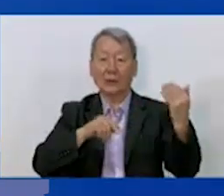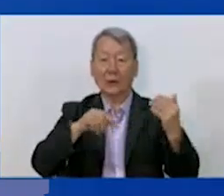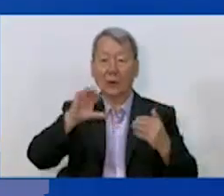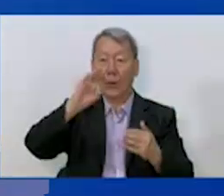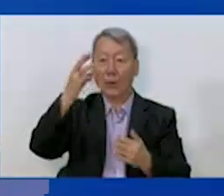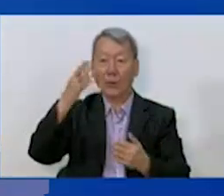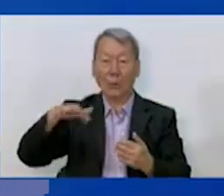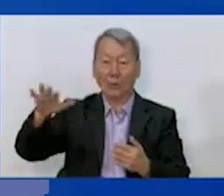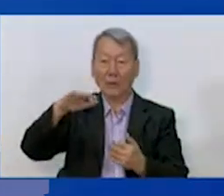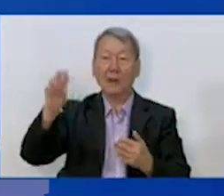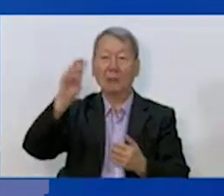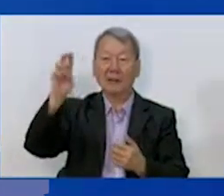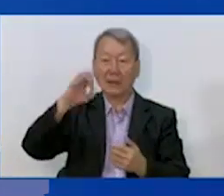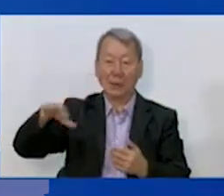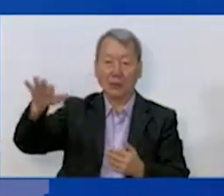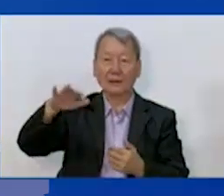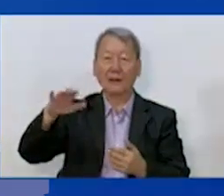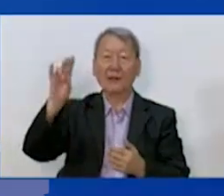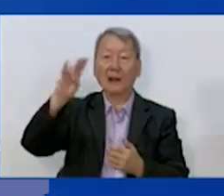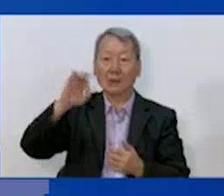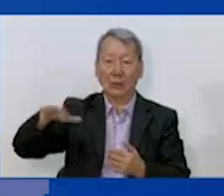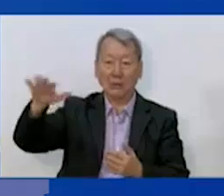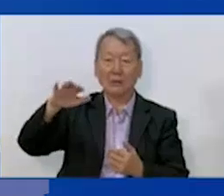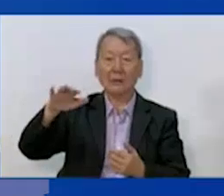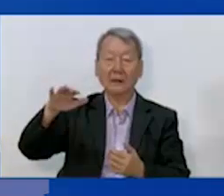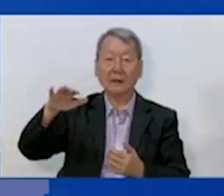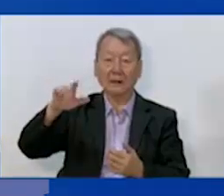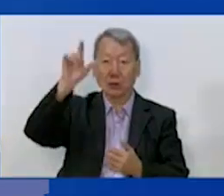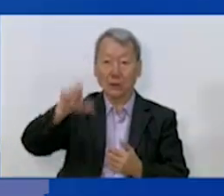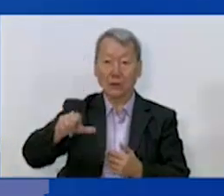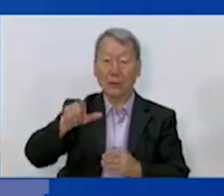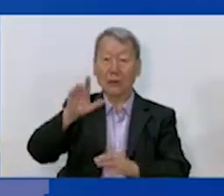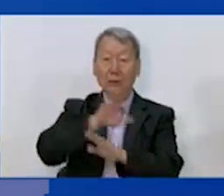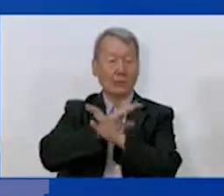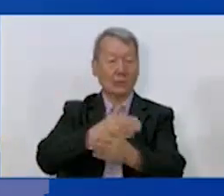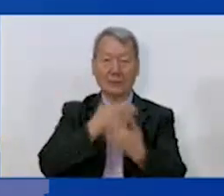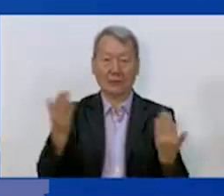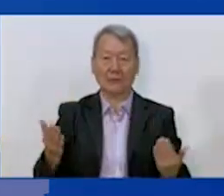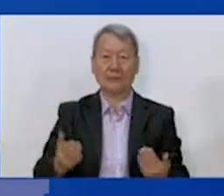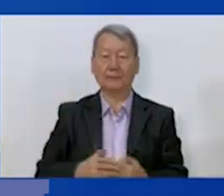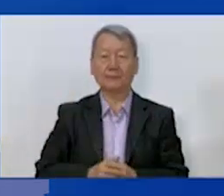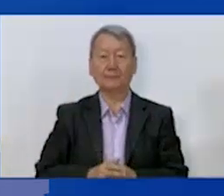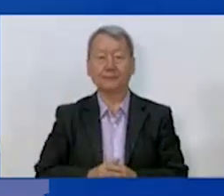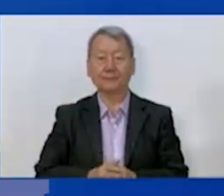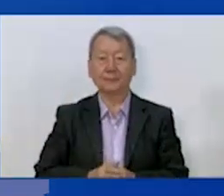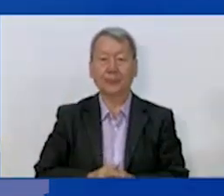облусунда, Ош облусунда, Баткен облусунда, Нарын облусунда өлүм учурлары катталган жок.